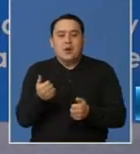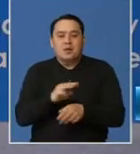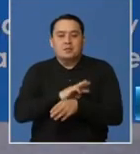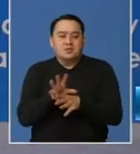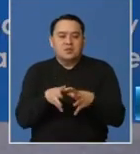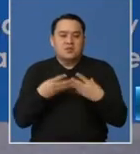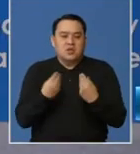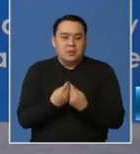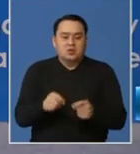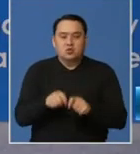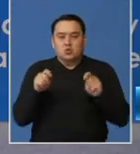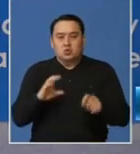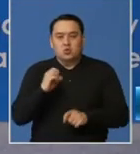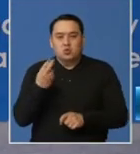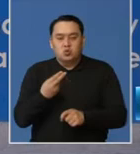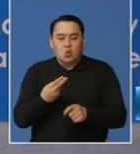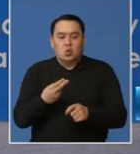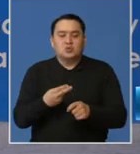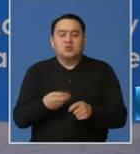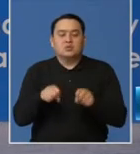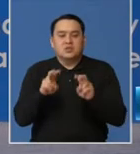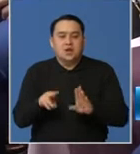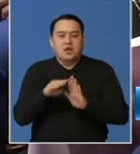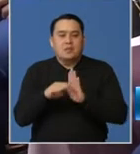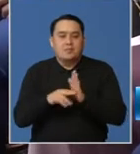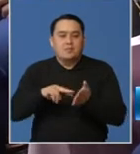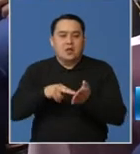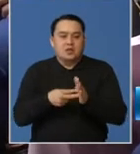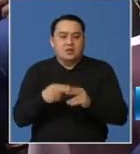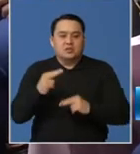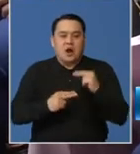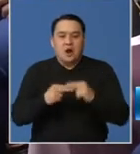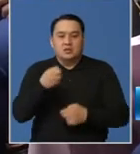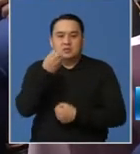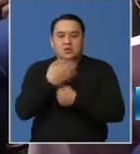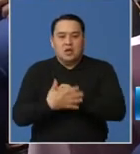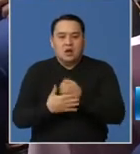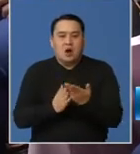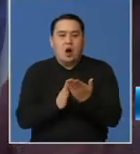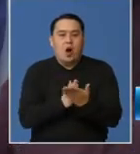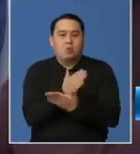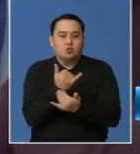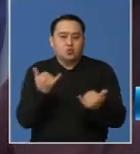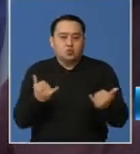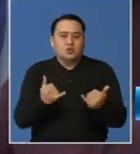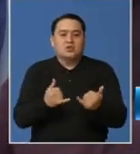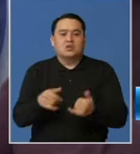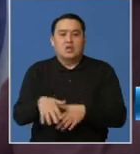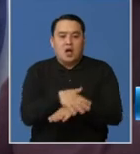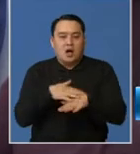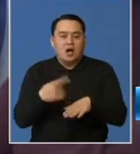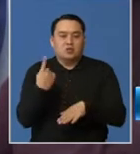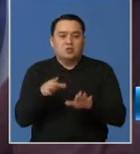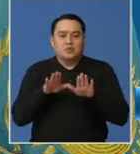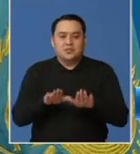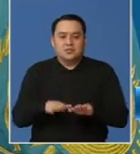семьи. Будет создана социальная карта Алматинской области. В планах также строительство центров обслуживания населения по принципу одного